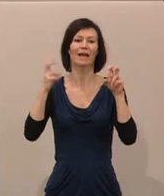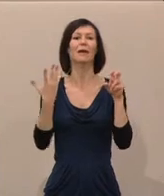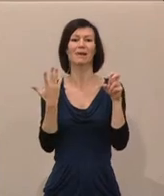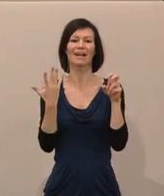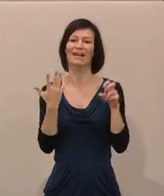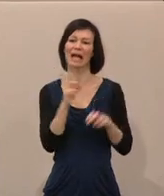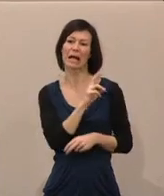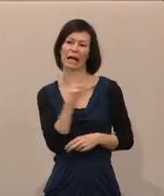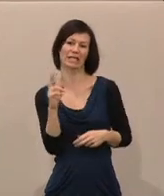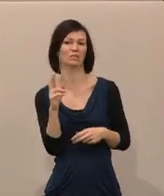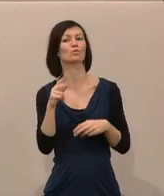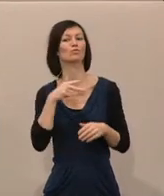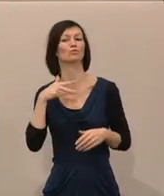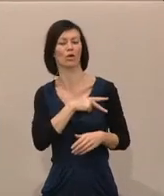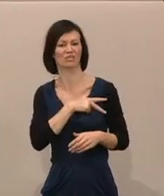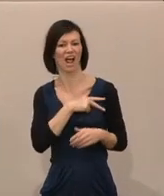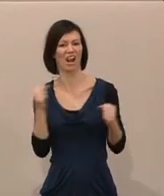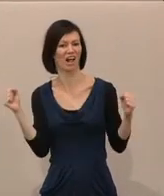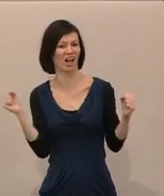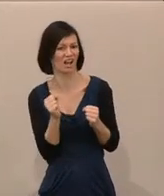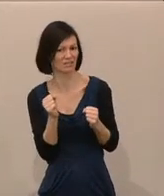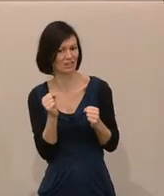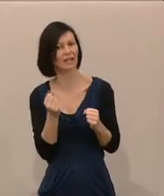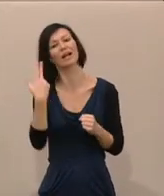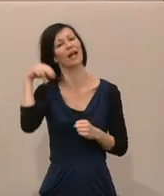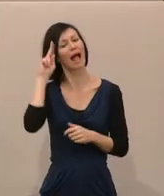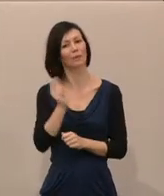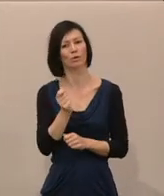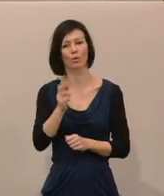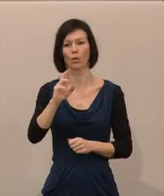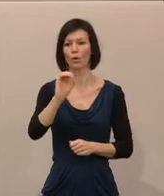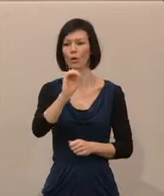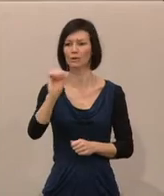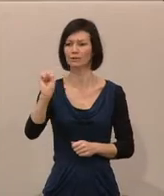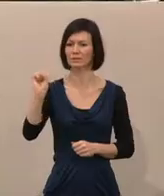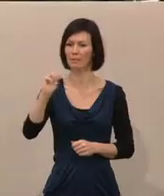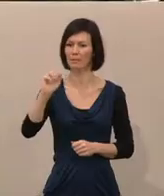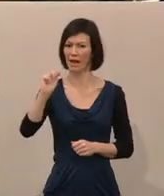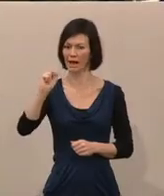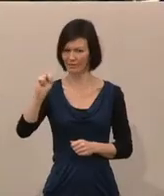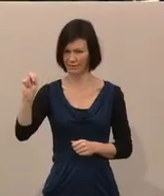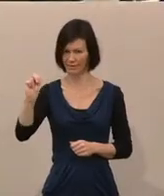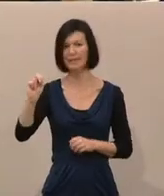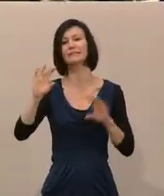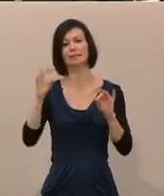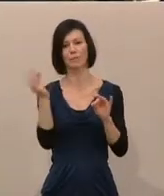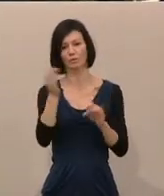Zu Wort gemeldet hat sich der Abgeordnete Rossmann. Ich darf ihm das Wort erteilen. 10 Minuten stehen Ihnen zur Verfügung.